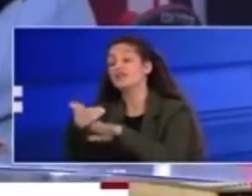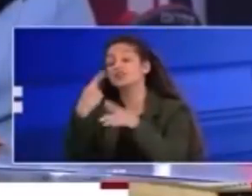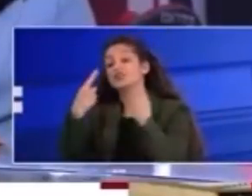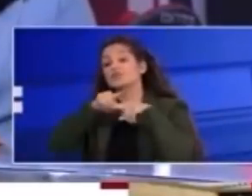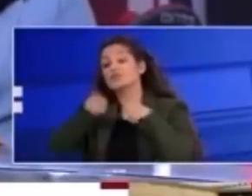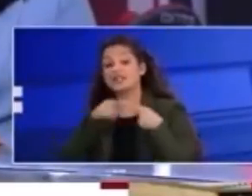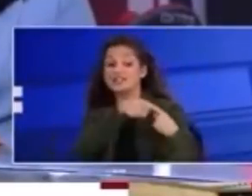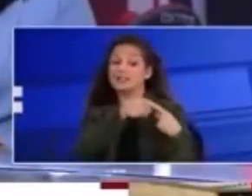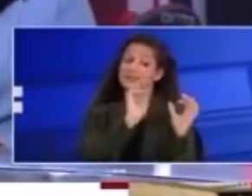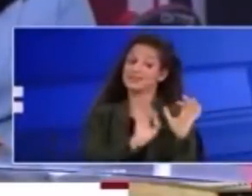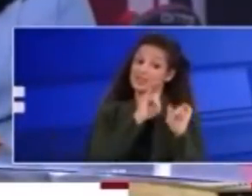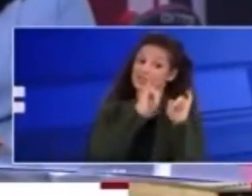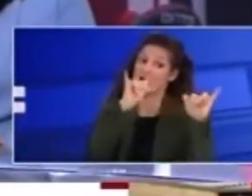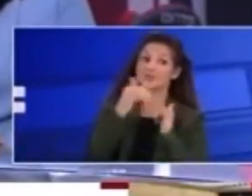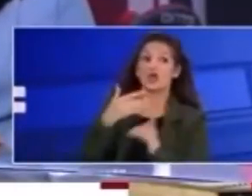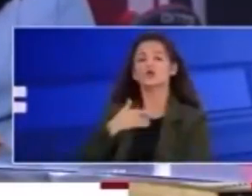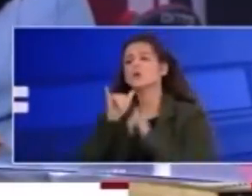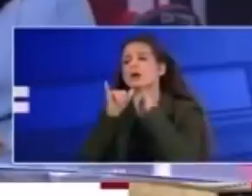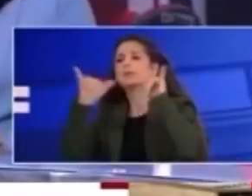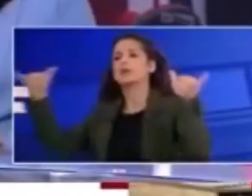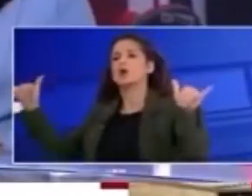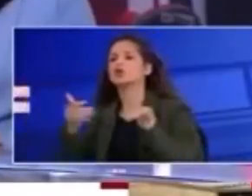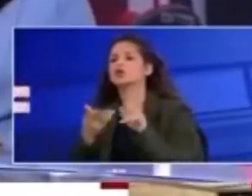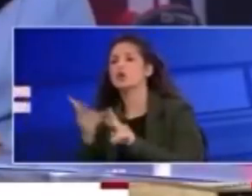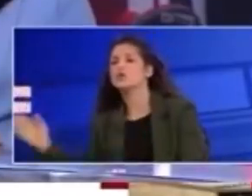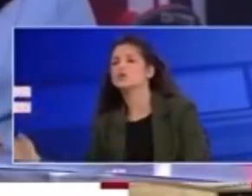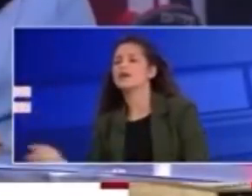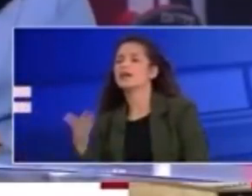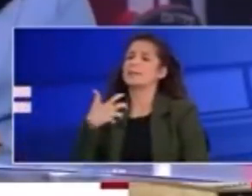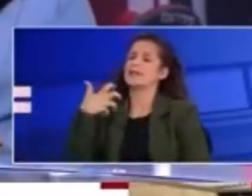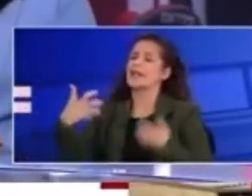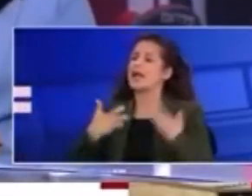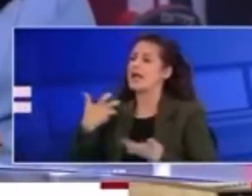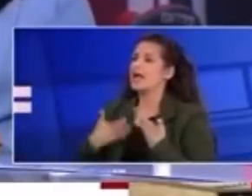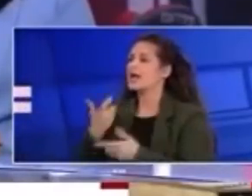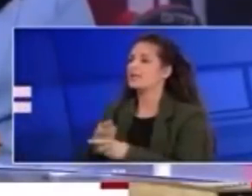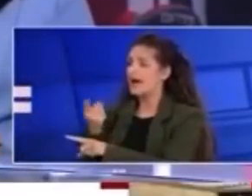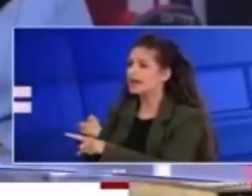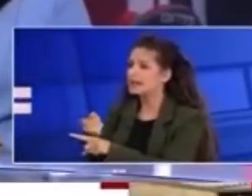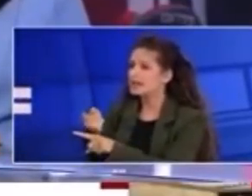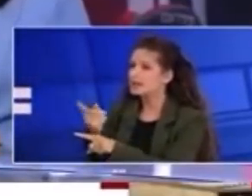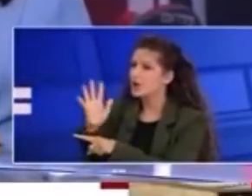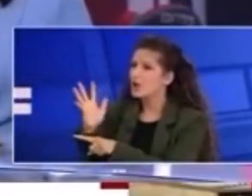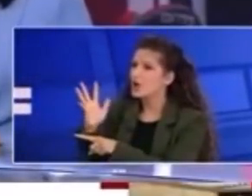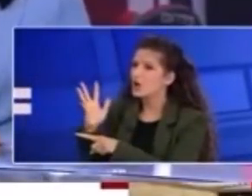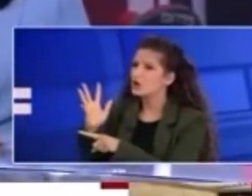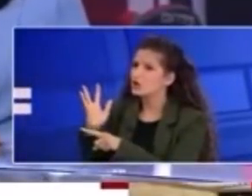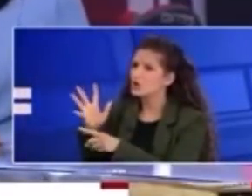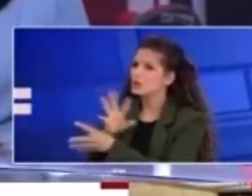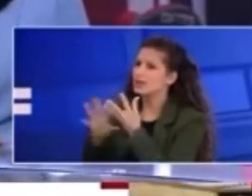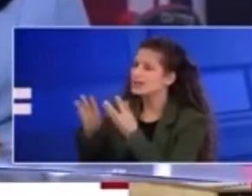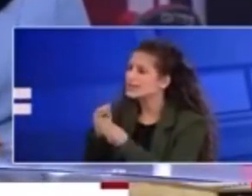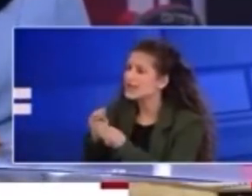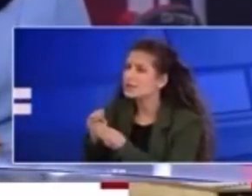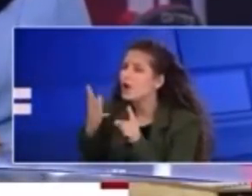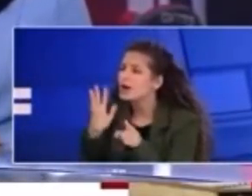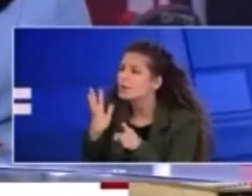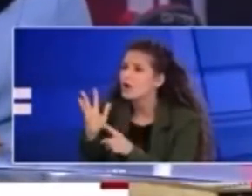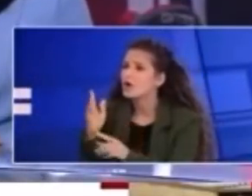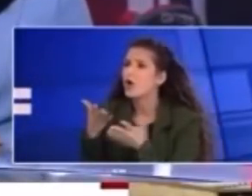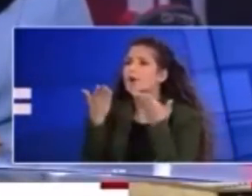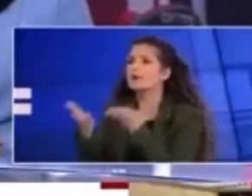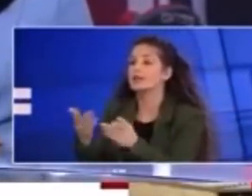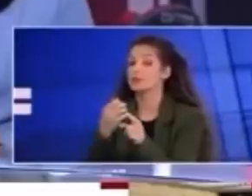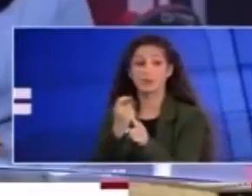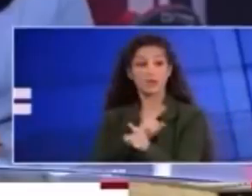ראש, זה בסדר. אבל כשאנחנו מרימים את הכל, זה עובר ככה כמתלהם מאוד וחורה. את נורא קורבנית, אה? אני נורא מה?